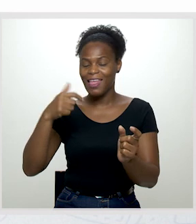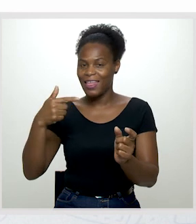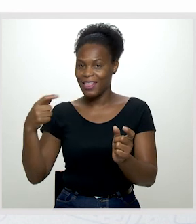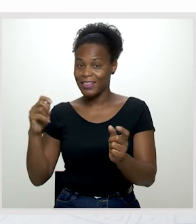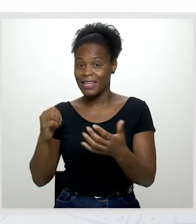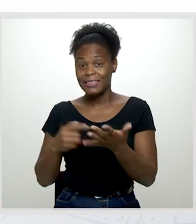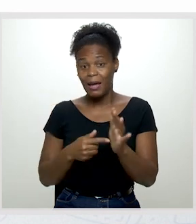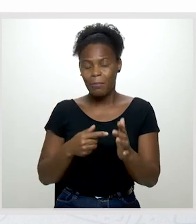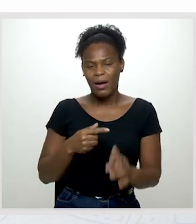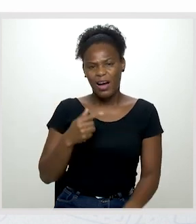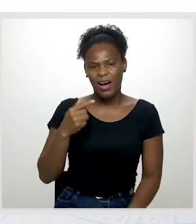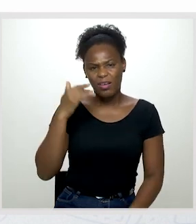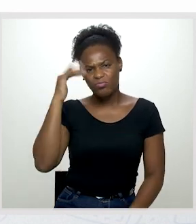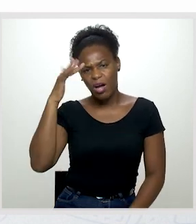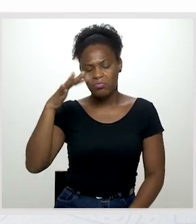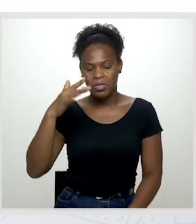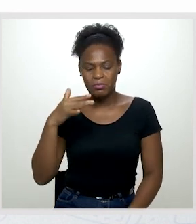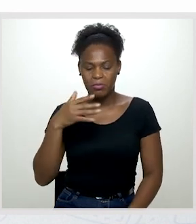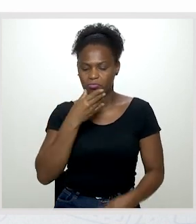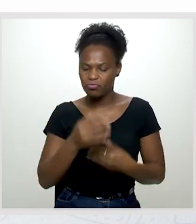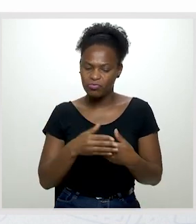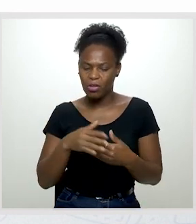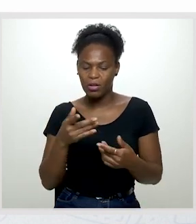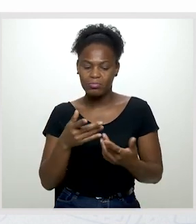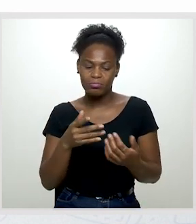Âge, on les construisait pour se protéger.